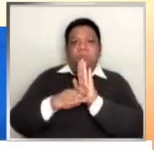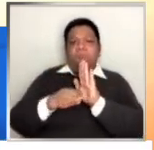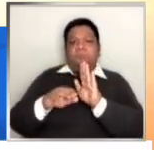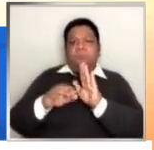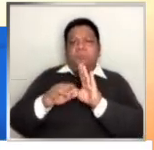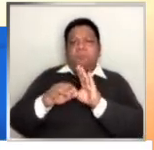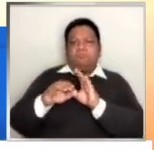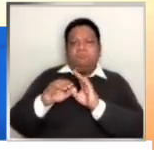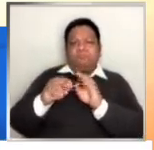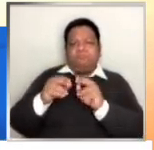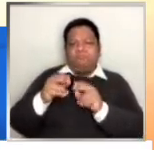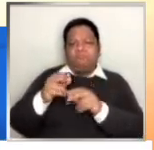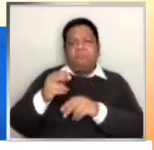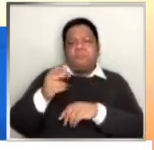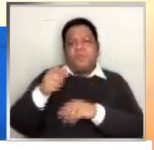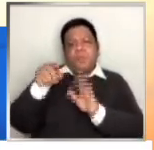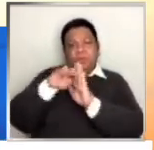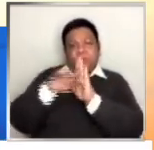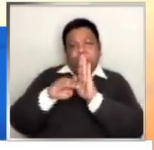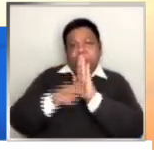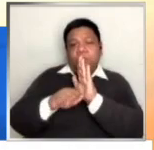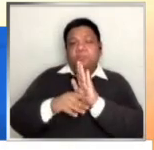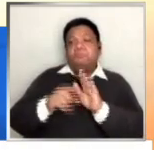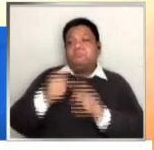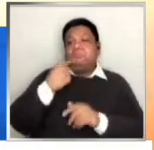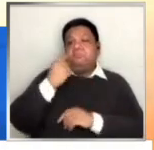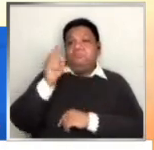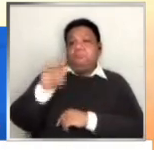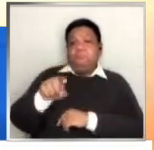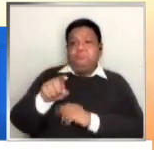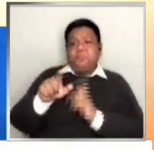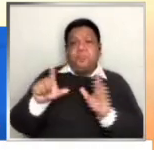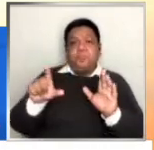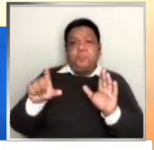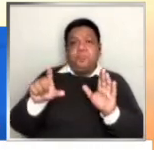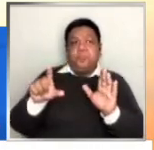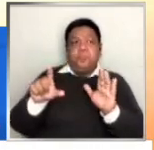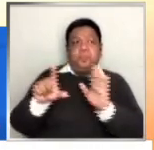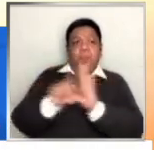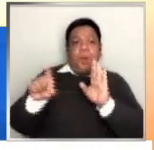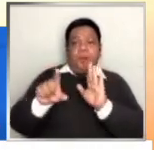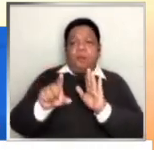2020-009, pinagbabawal na sumingil